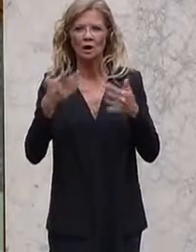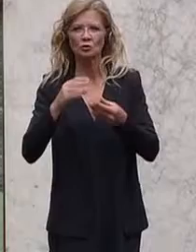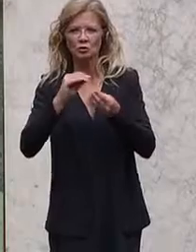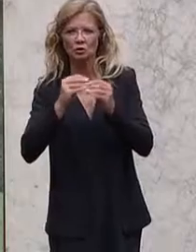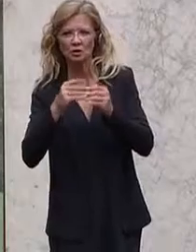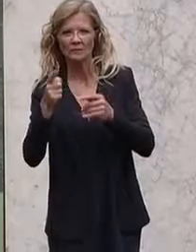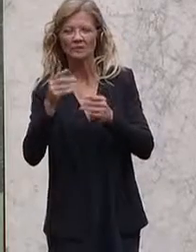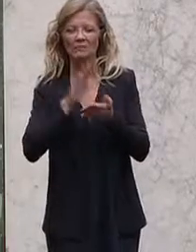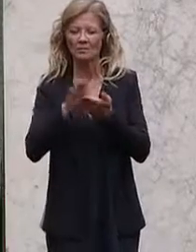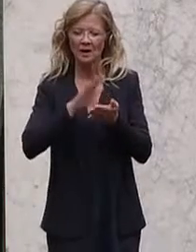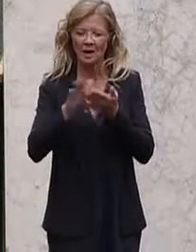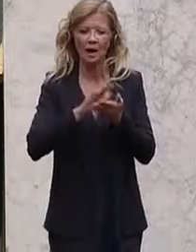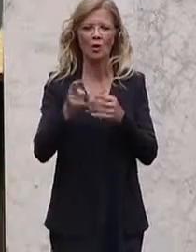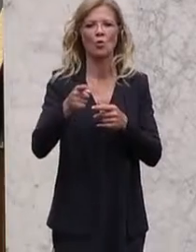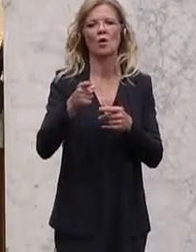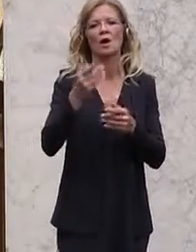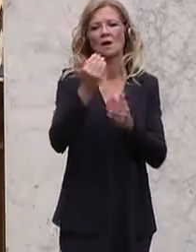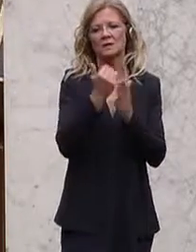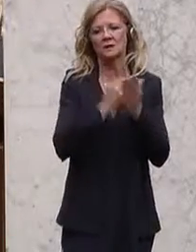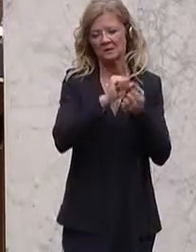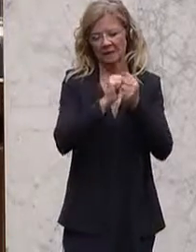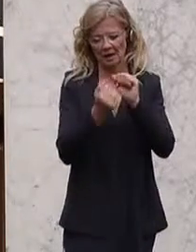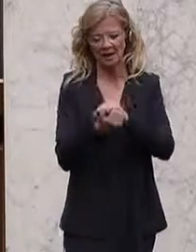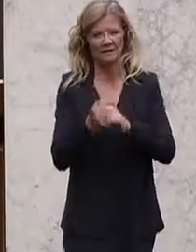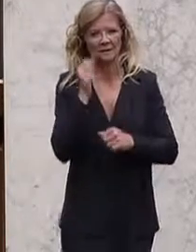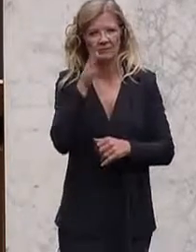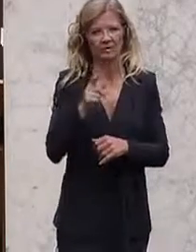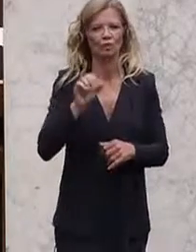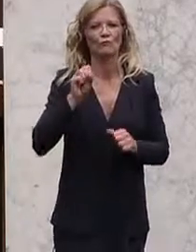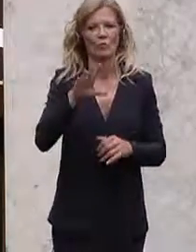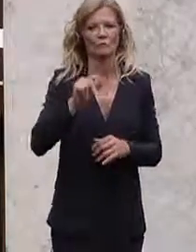ordnungsgemäßer Erfüllung der vertraglichen Leistungen. Keine mündliche Berichterstattung.